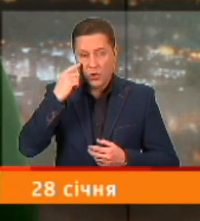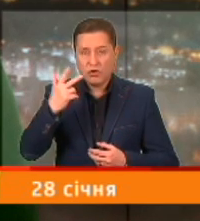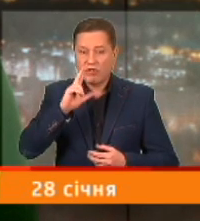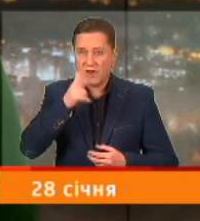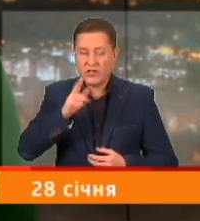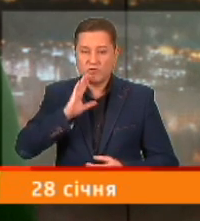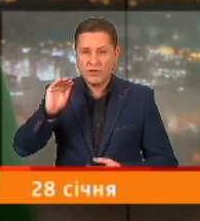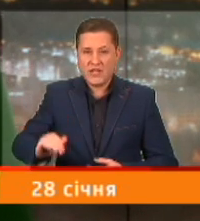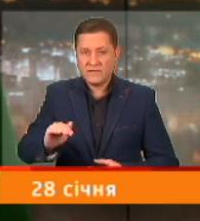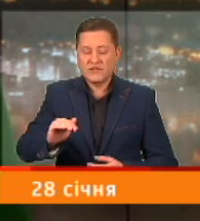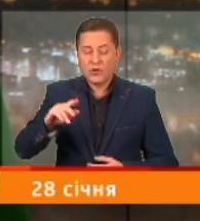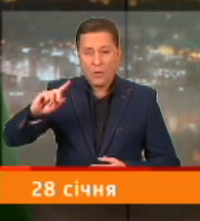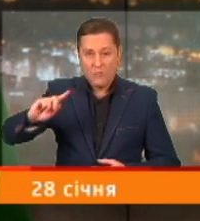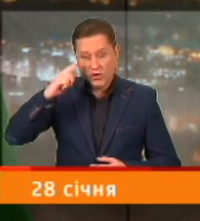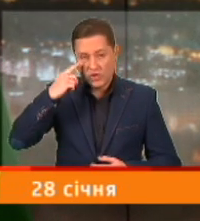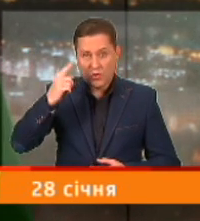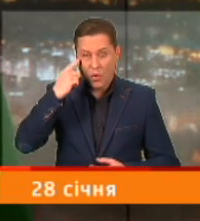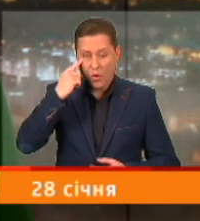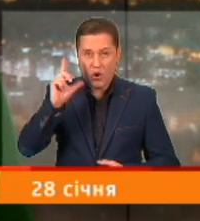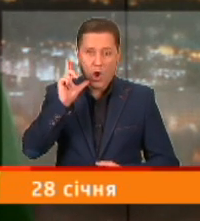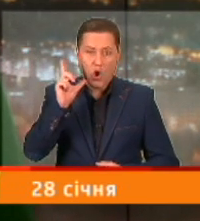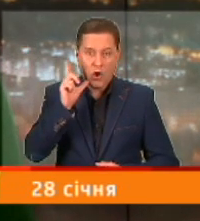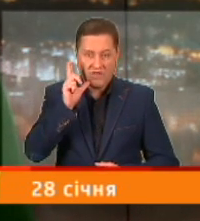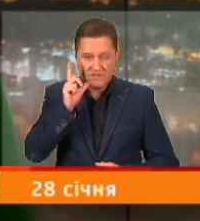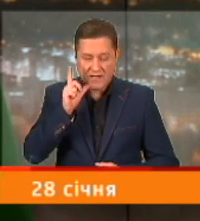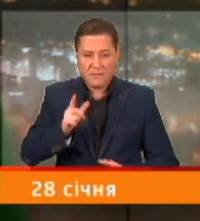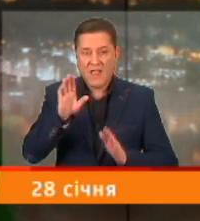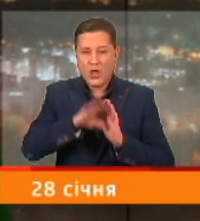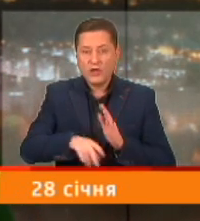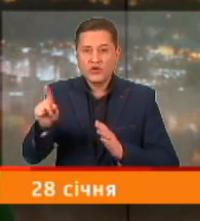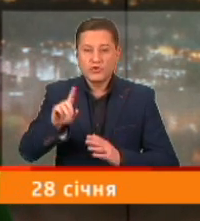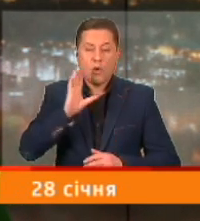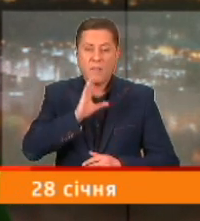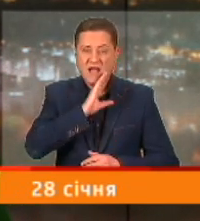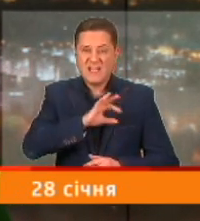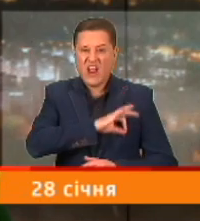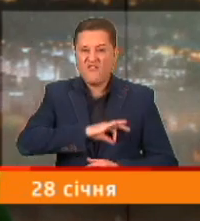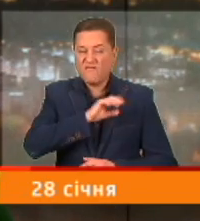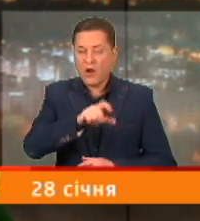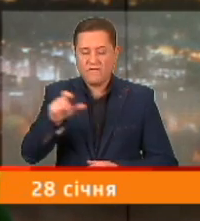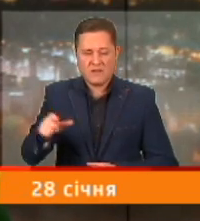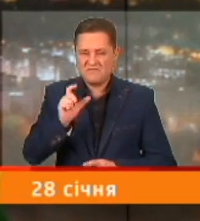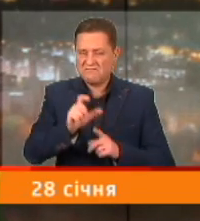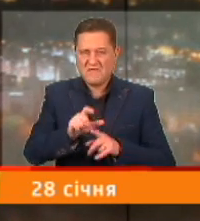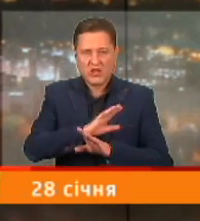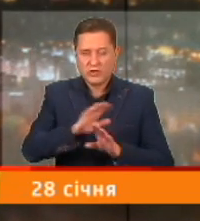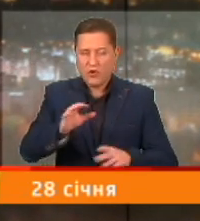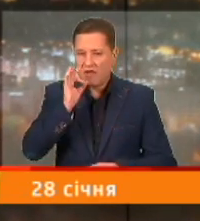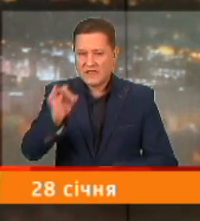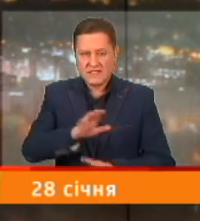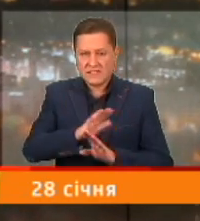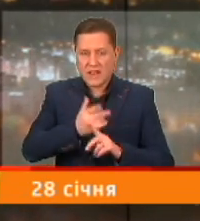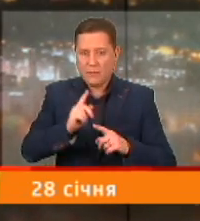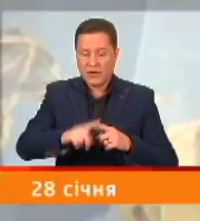Мирославі одногрупниця проштрикнула око олівцем. Та найгірше, що матері-вихователі ні слова не сказали про це.